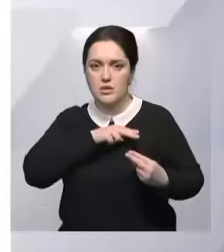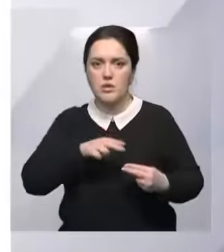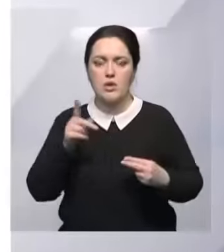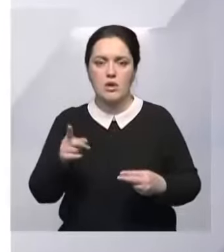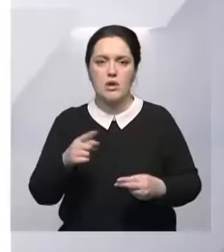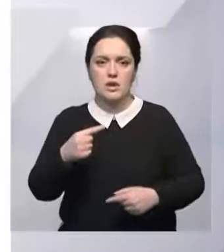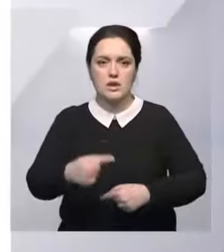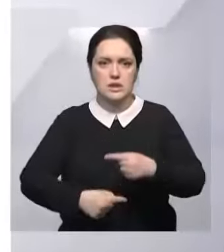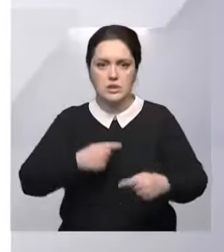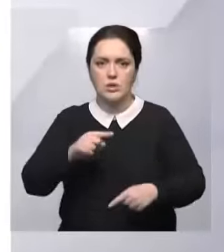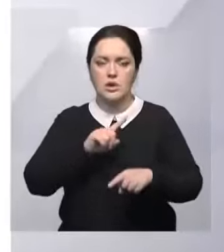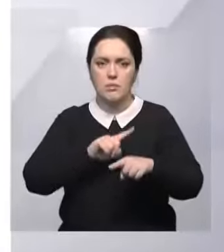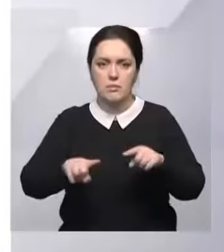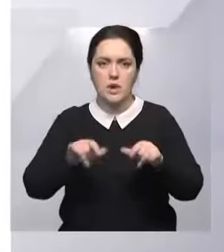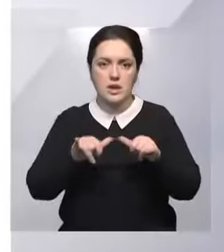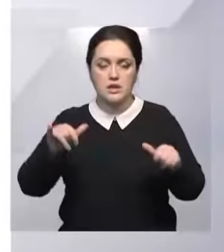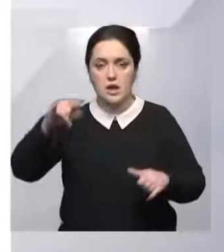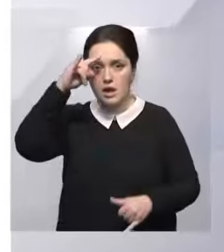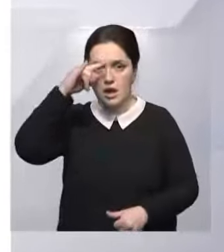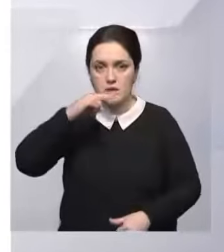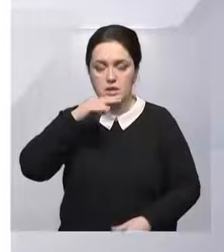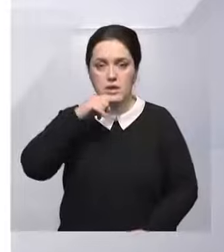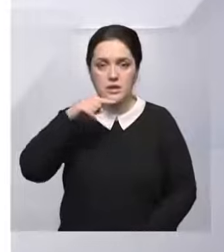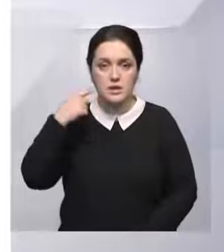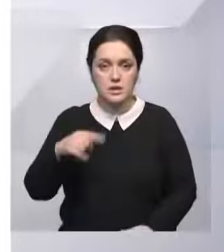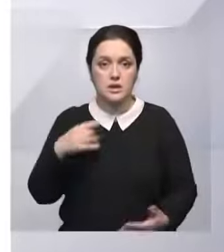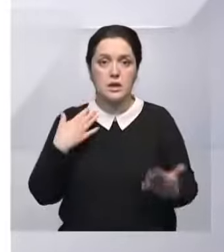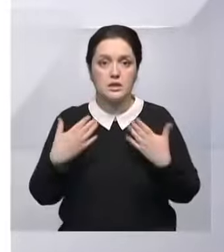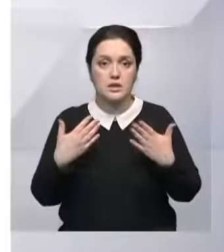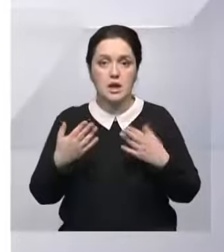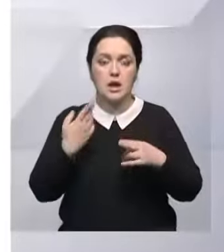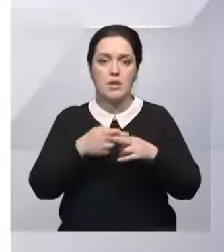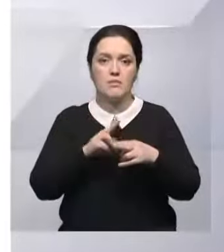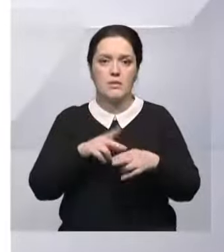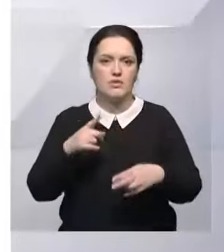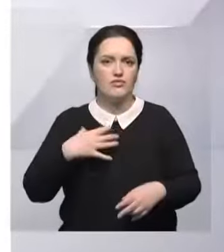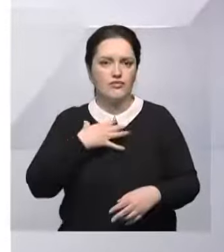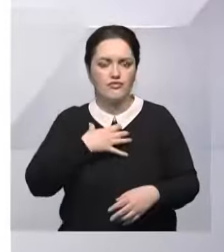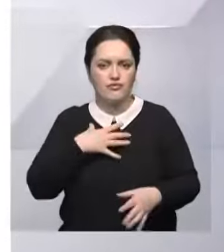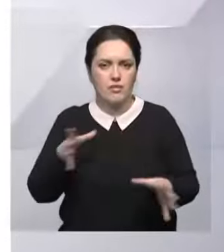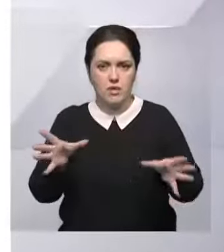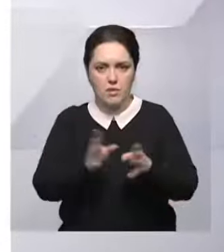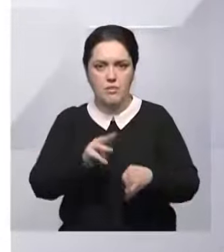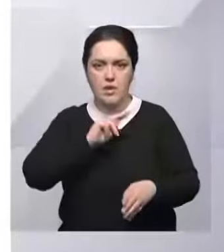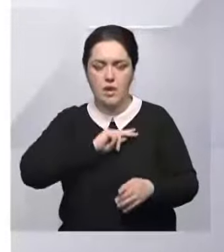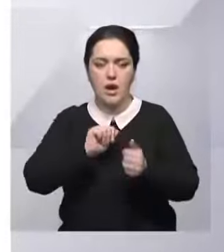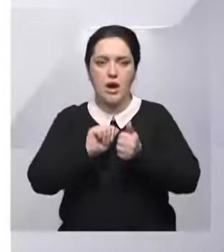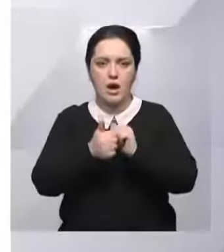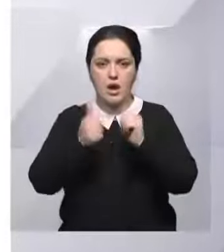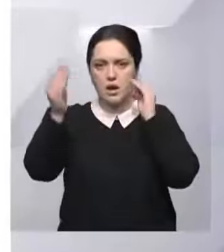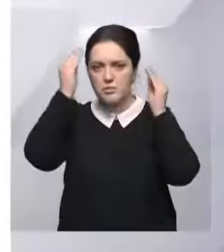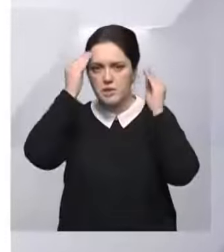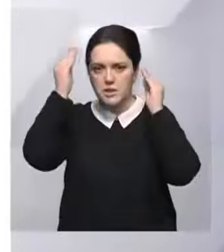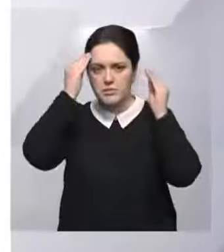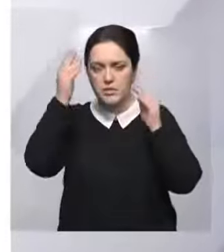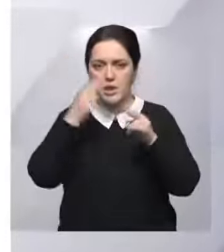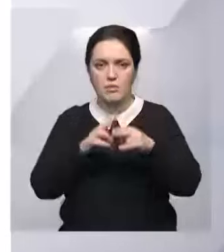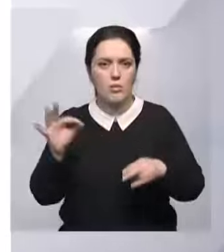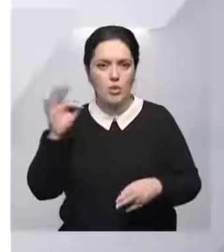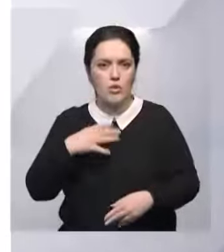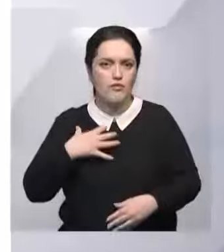сотрудничества, отметив традиционное динамичное развитие казахстанско-российских отношений в духе стратегического партнерства.